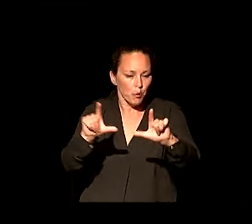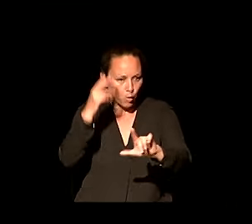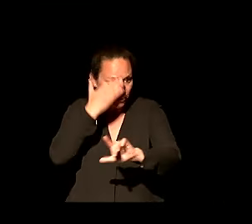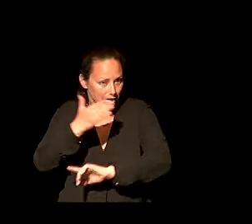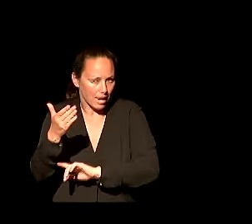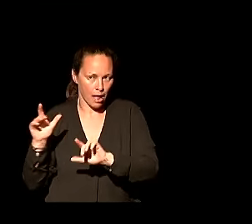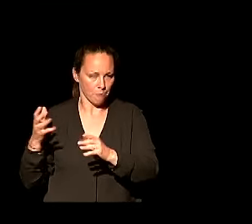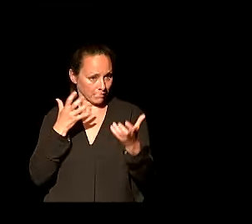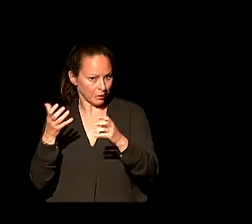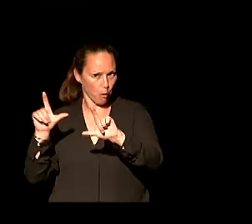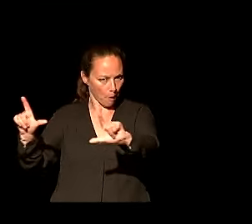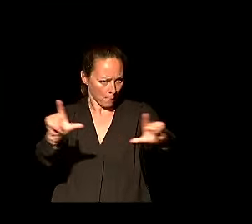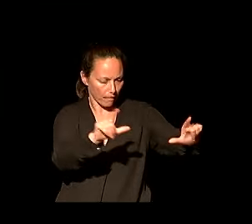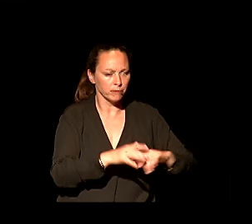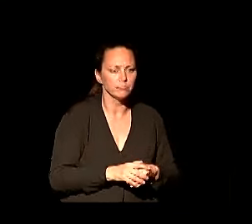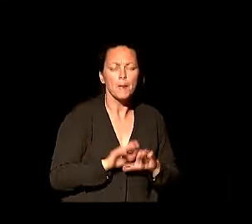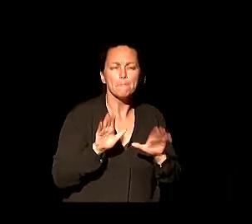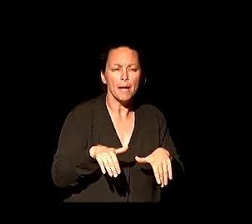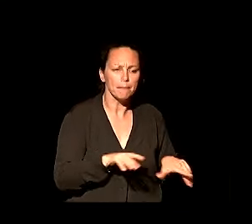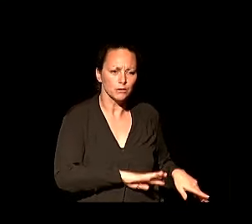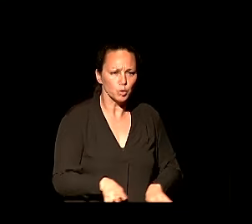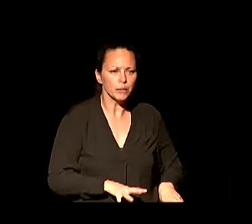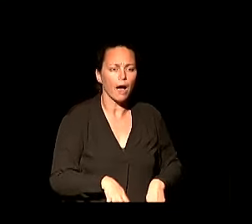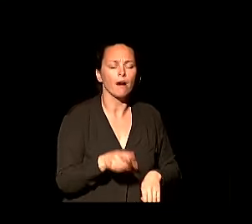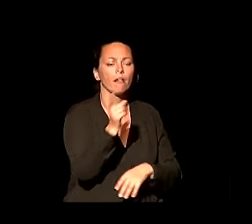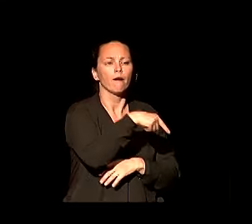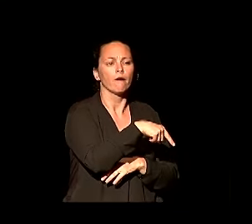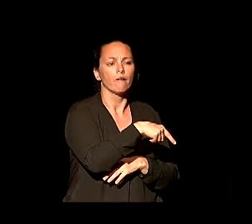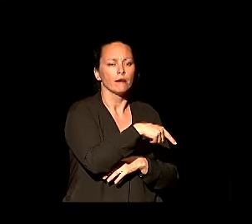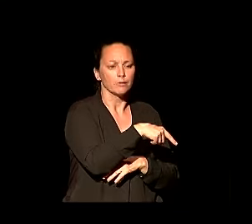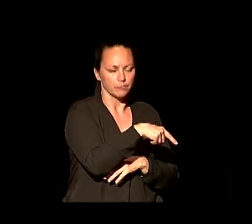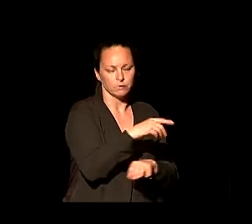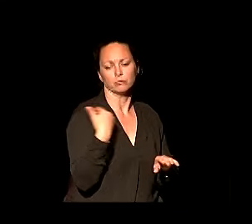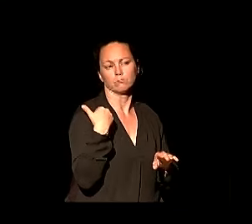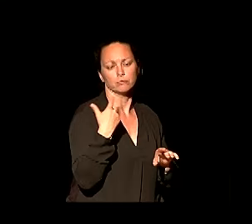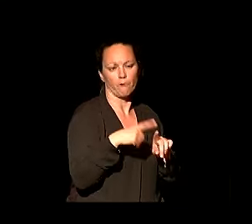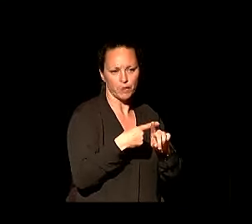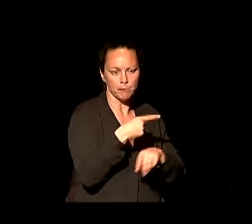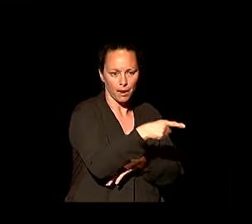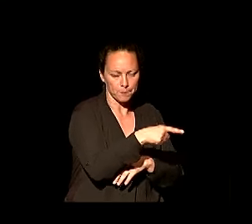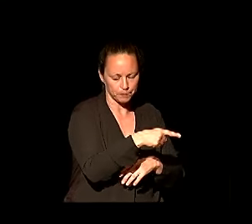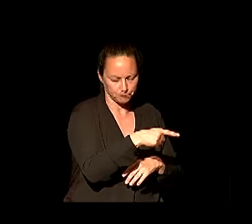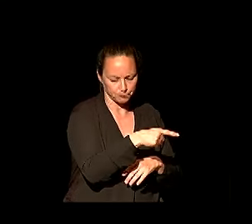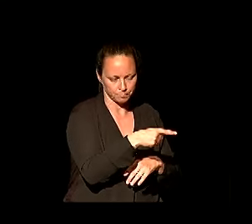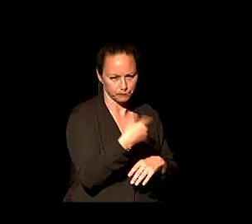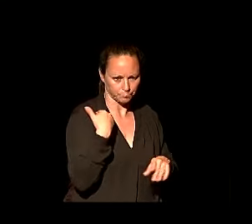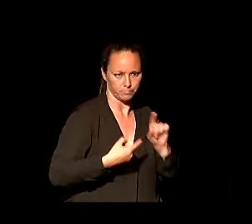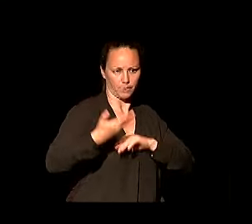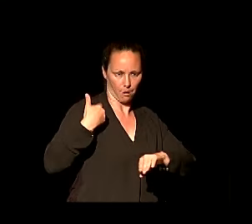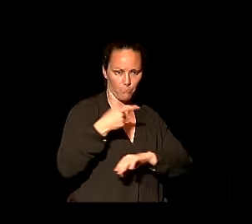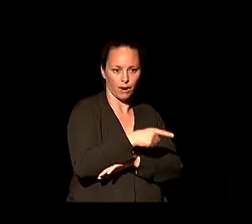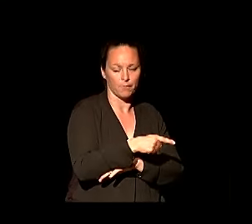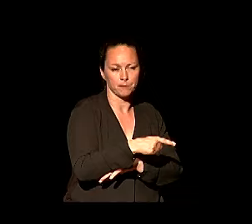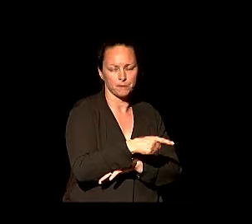de la même façon, les deux gars qui sont dans la collection soi-disant de Tony Hunter sont en fait